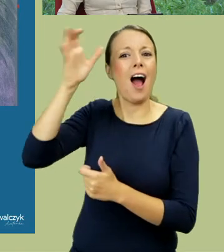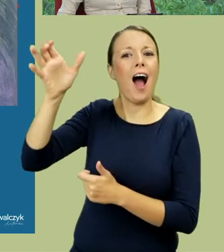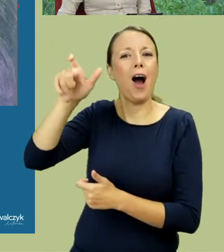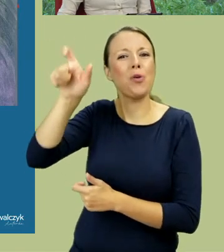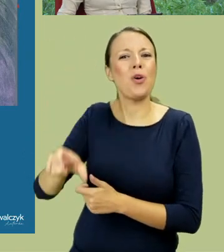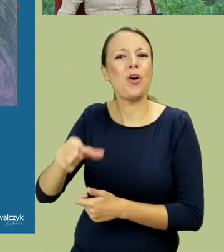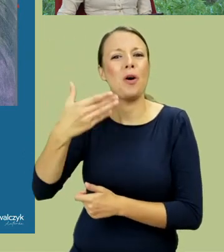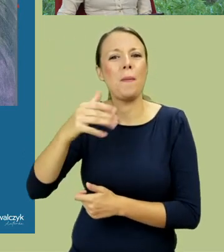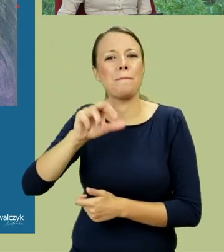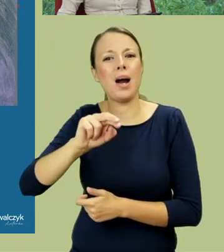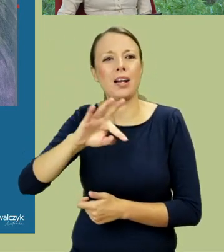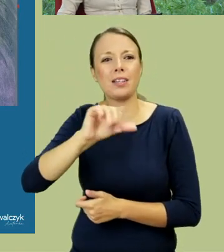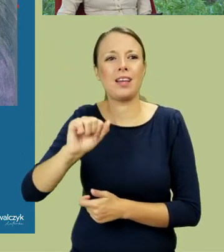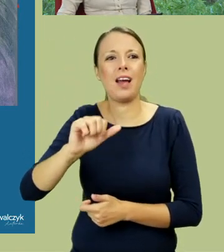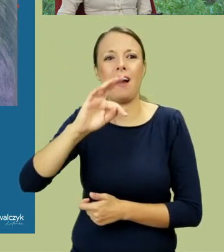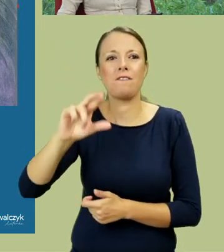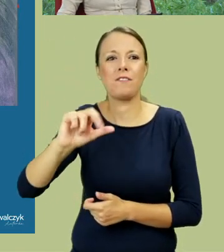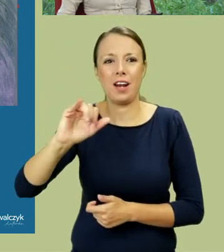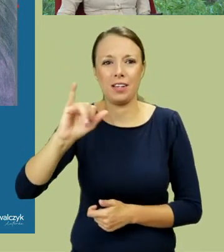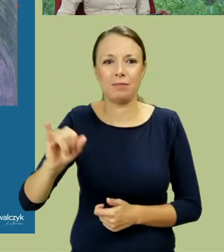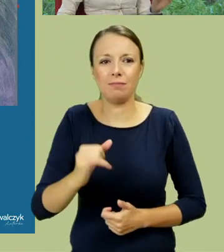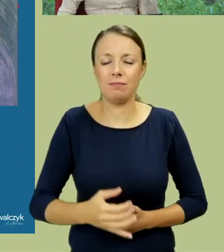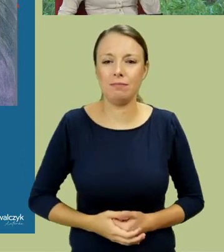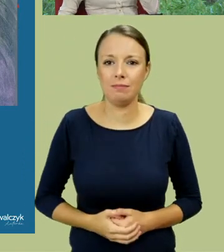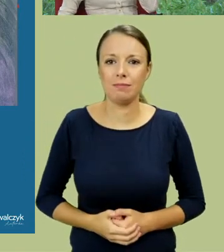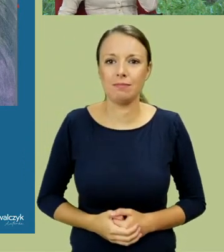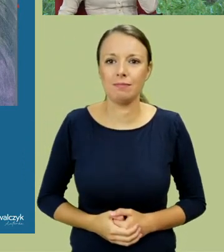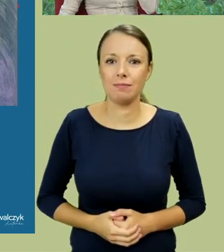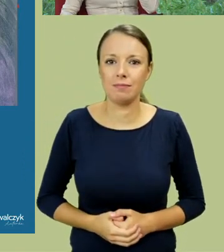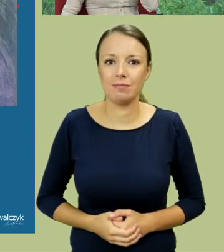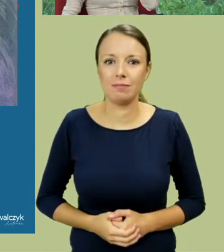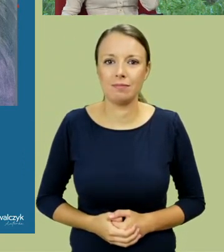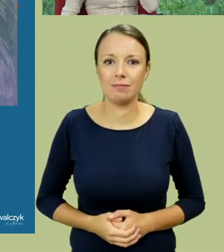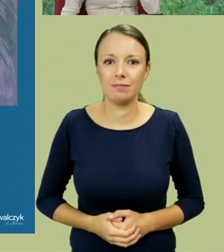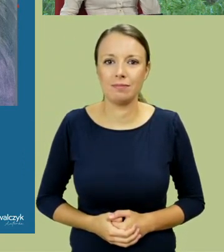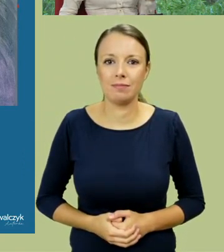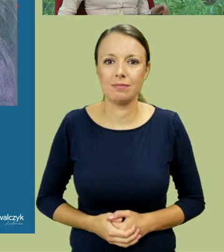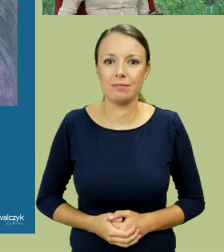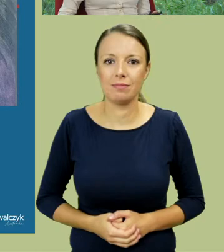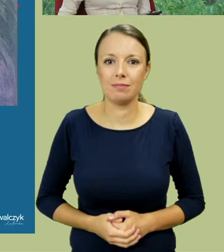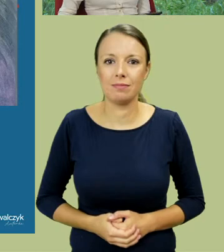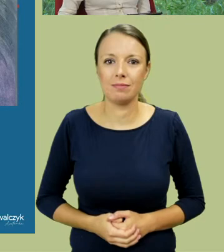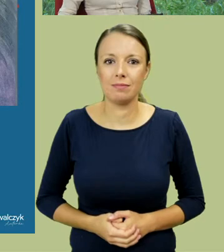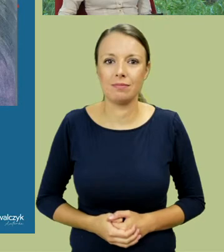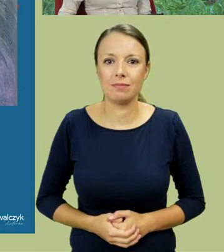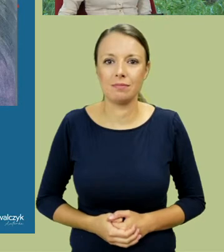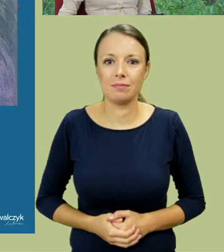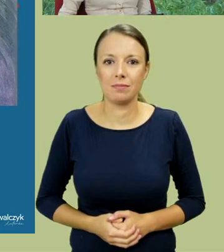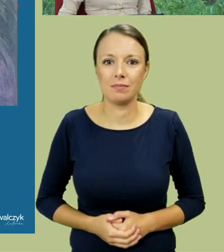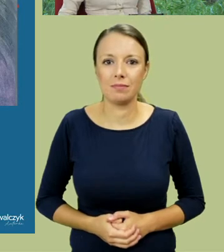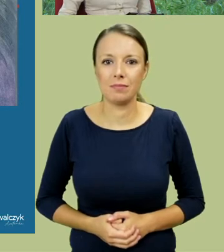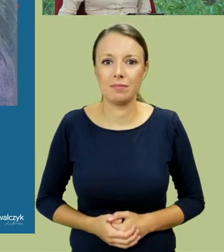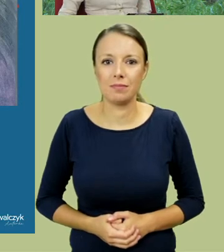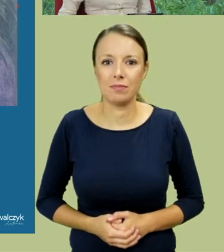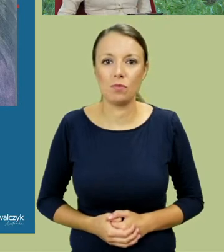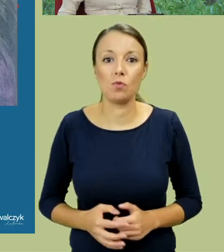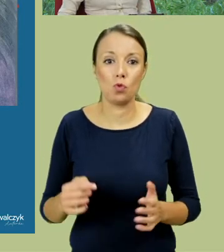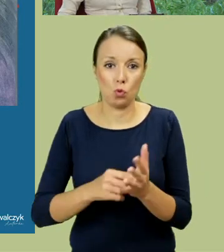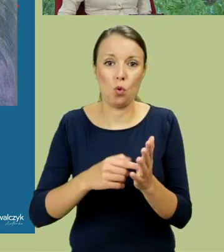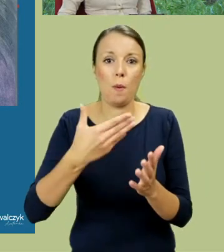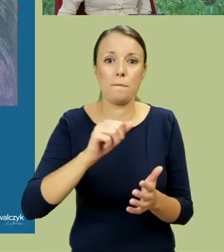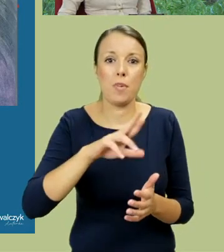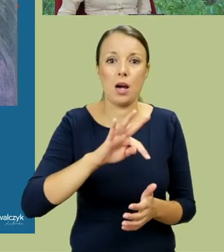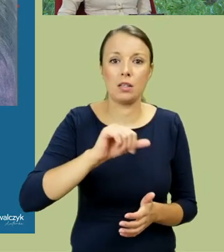ołówka elektronicznego Marty Frey. Tutaj ona konkretnie poświęciła całą książkę,